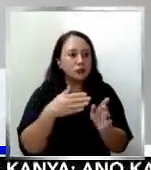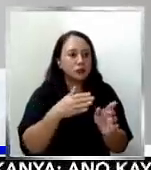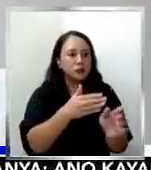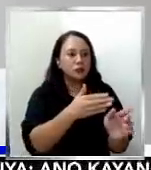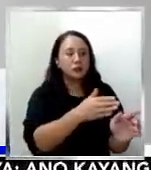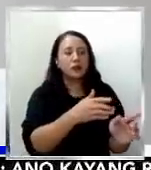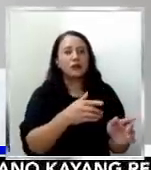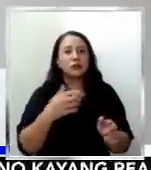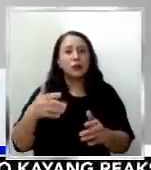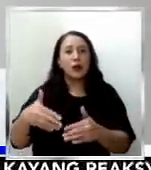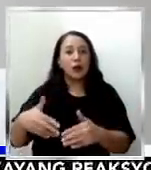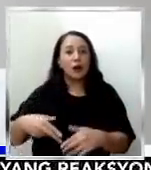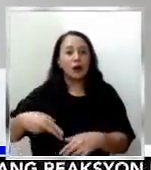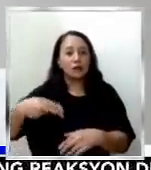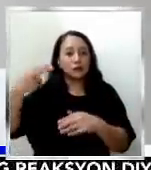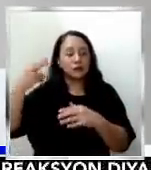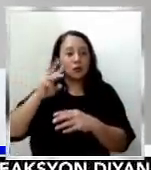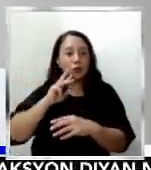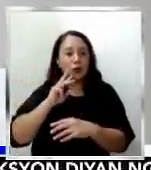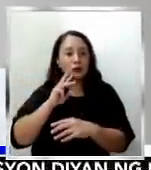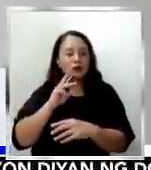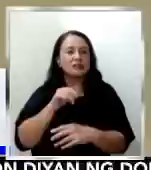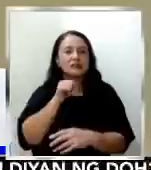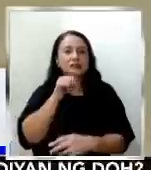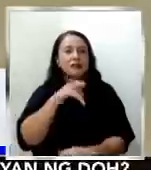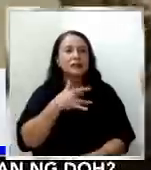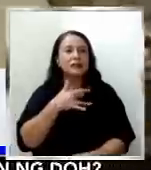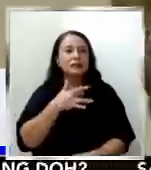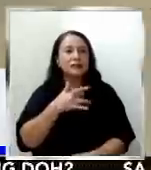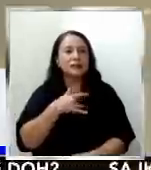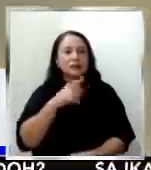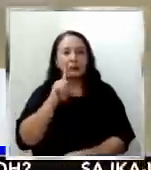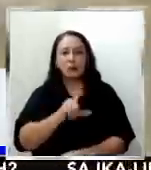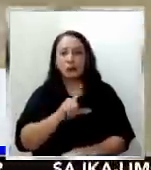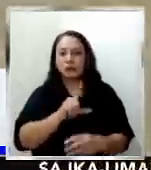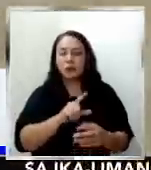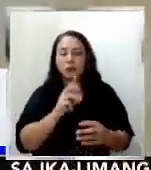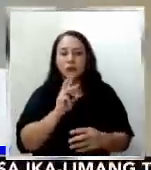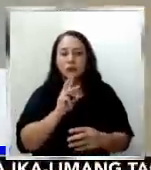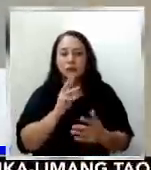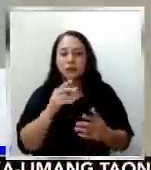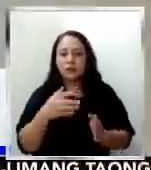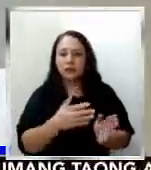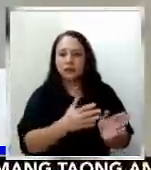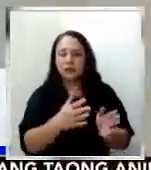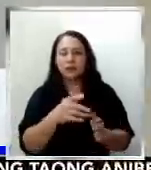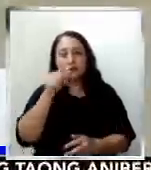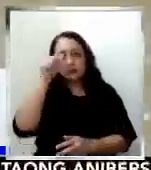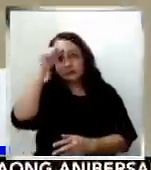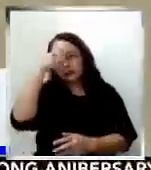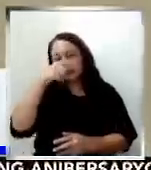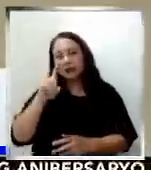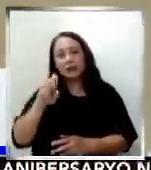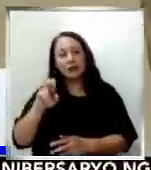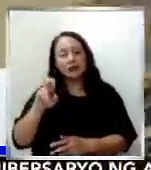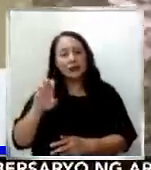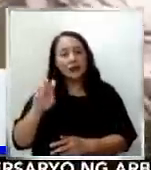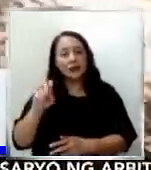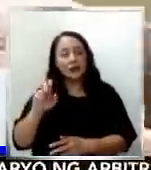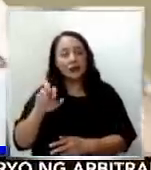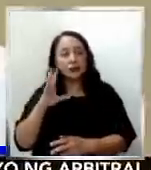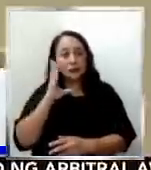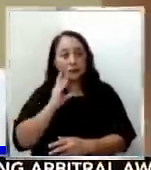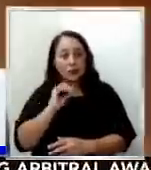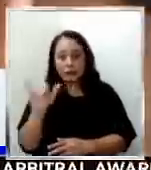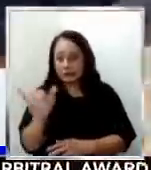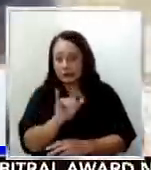kaya hindi niya mararamdaman yung babaw ng ilog, no? Paalala ng DNR sa publiko, sakaling makaranas ng kaparehang